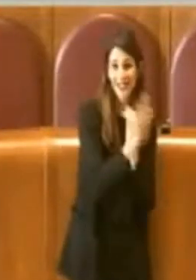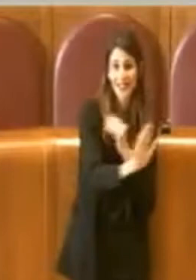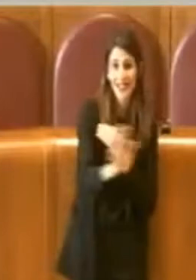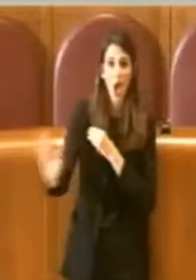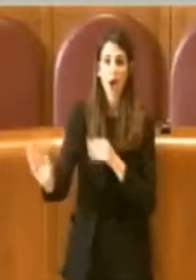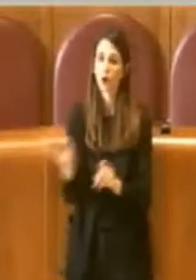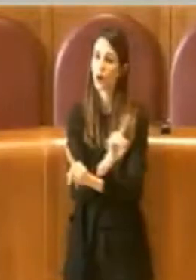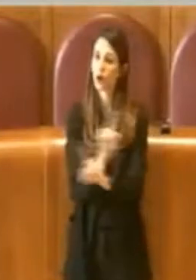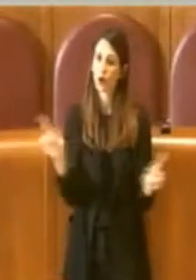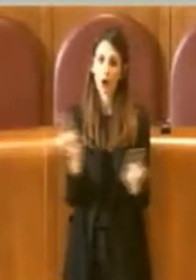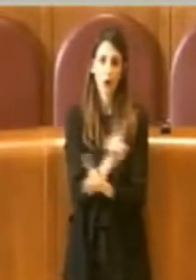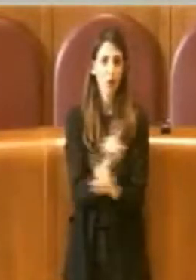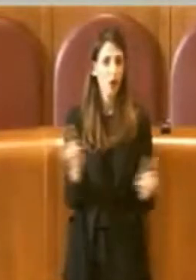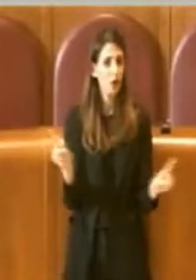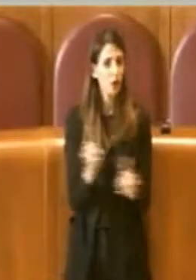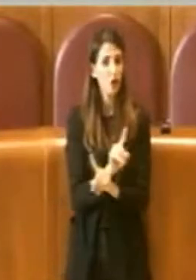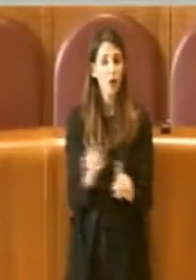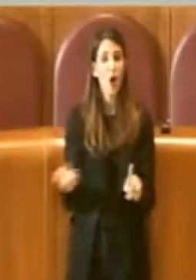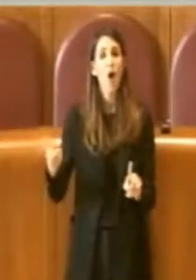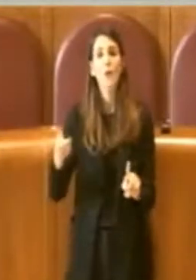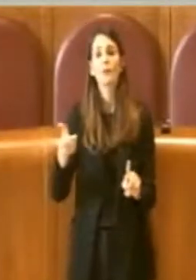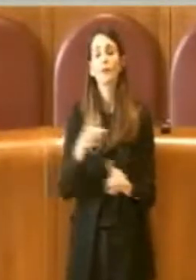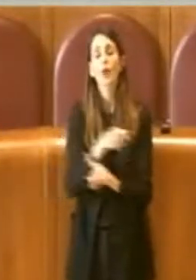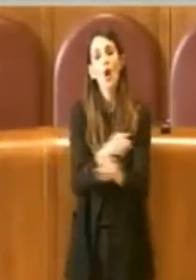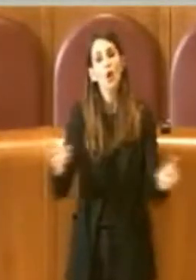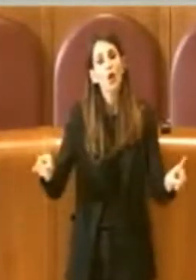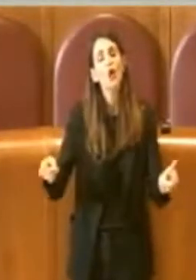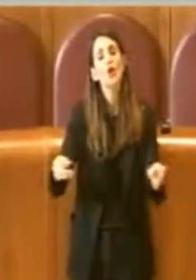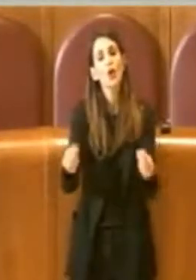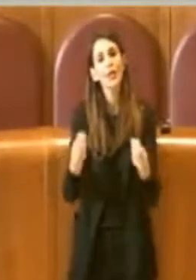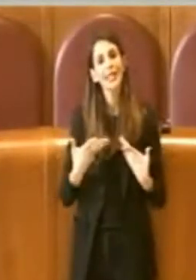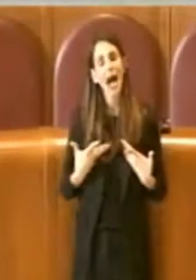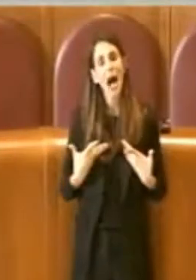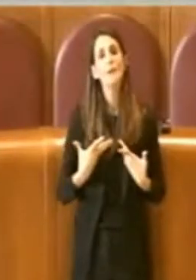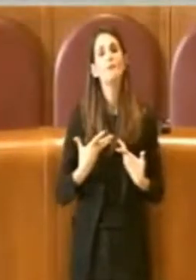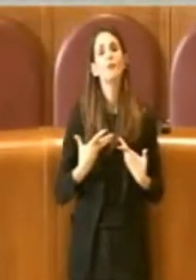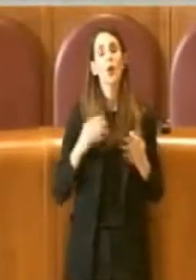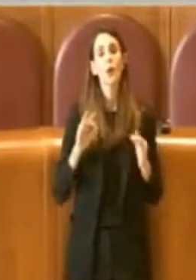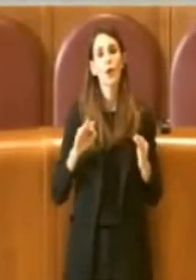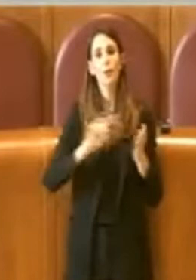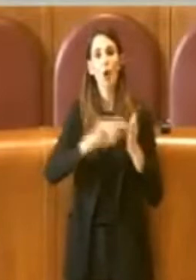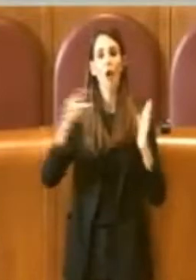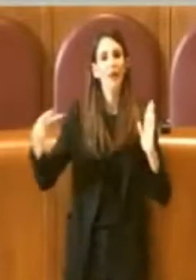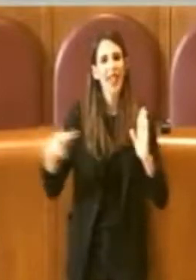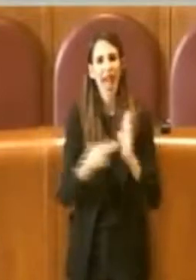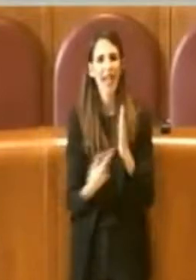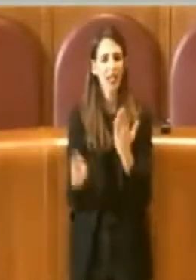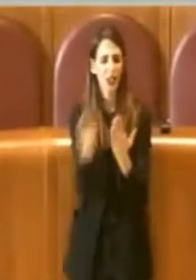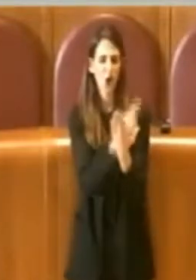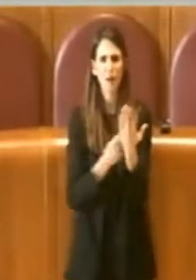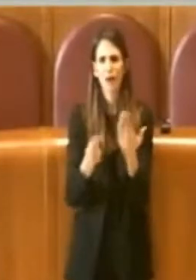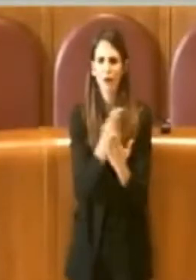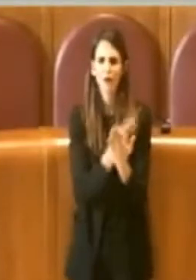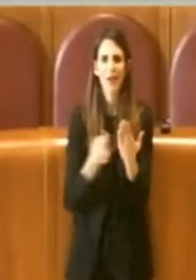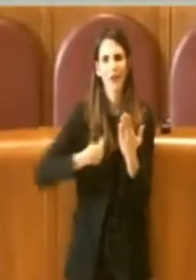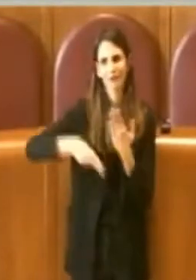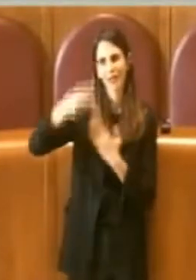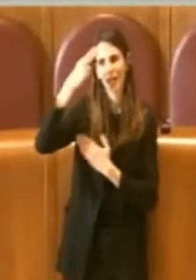ma contributi anche tecnici di assoluto valore. Penso anche ai famosi 101 progetti che